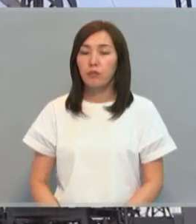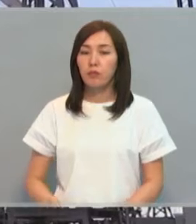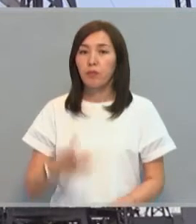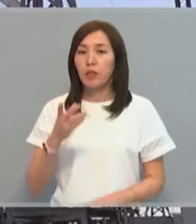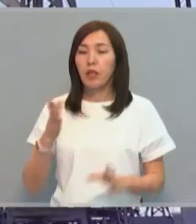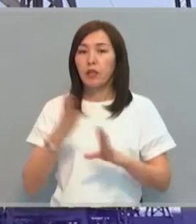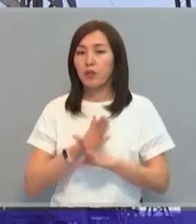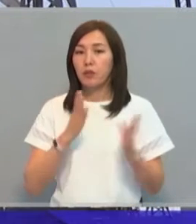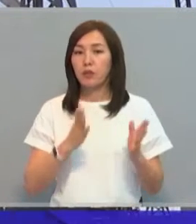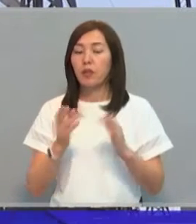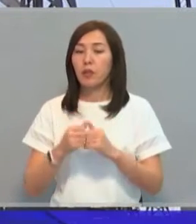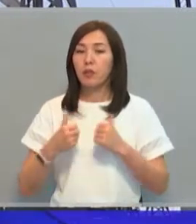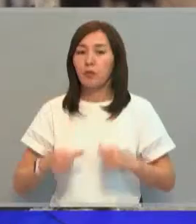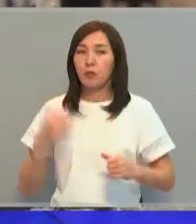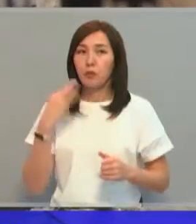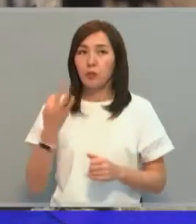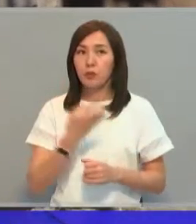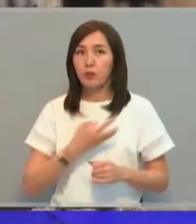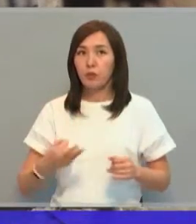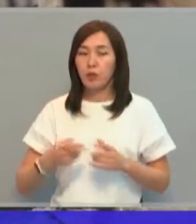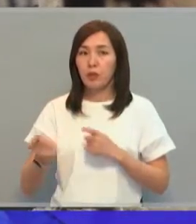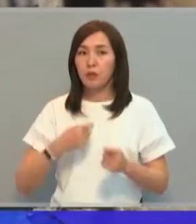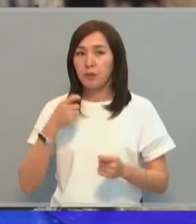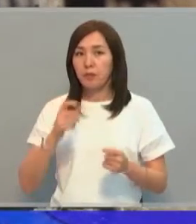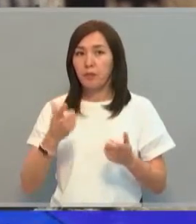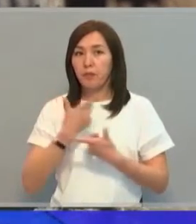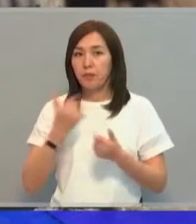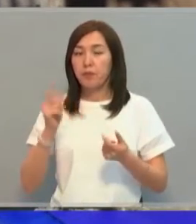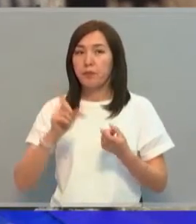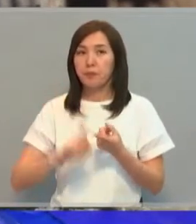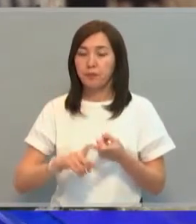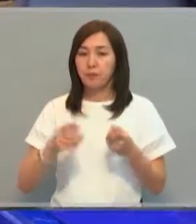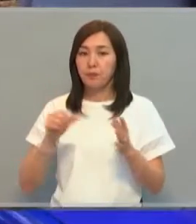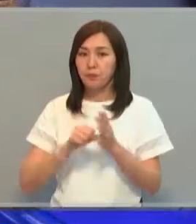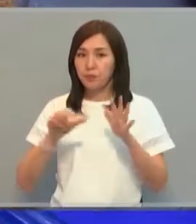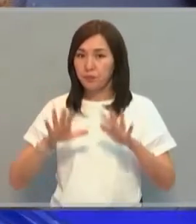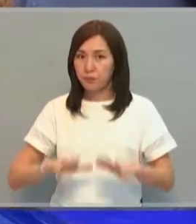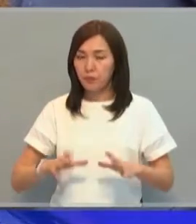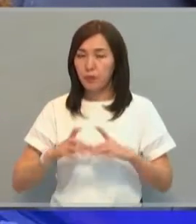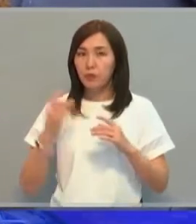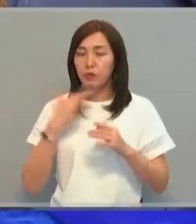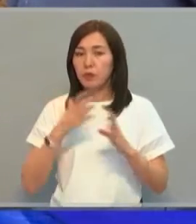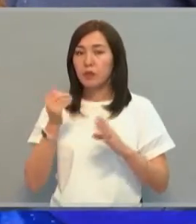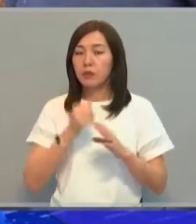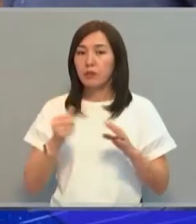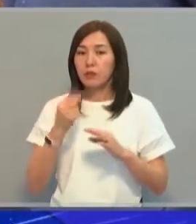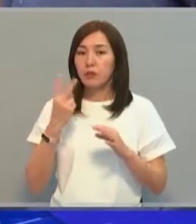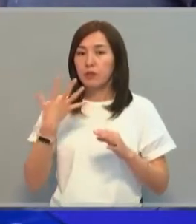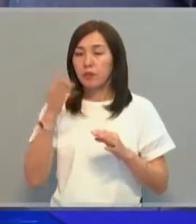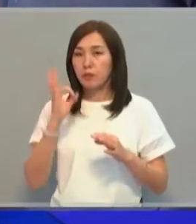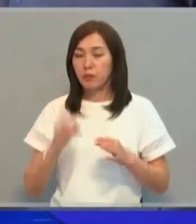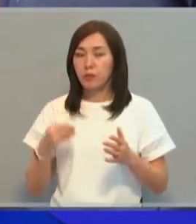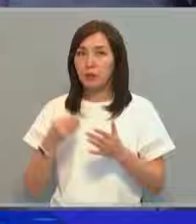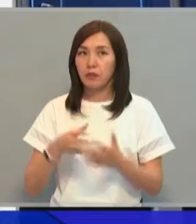Табиғи монополияларды реттеу комитеті Түркістан облысы бойынша департаменті берген мәліметке сүйенсек, электр өндіруші мекемелердің көбі тариф құнын